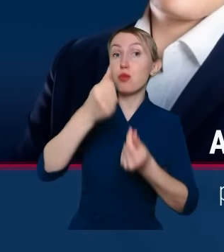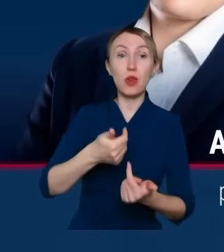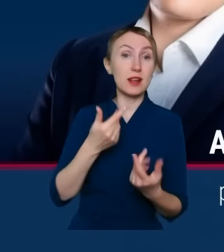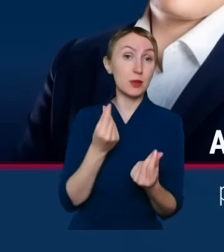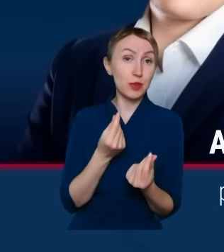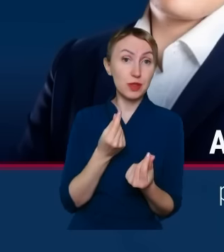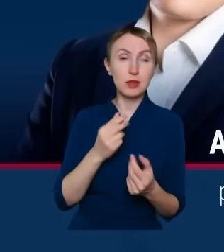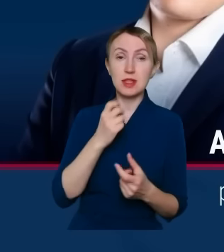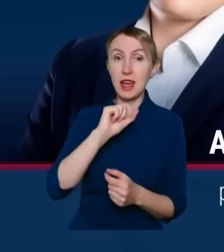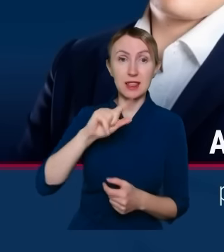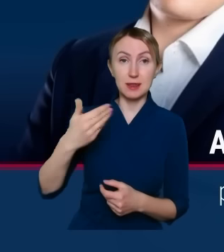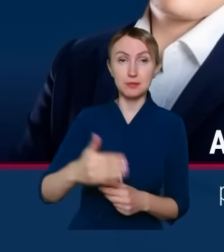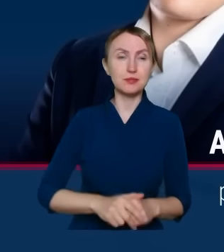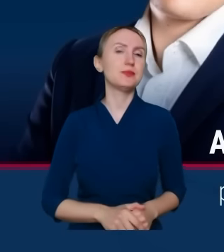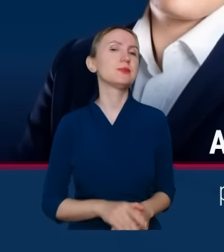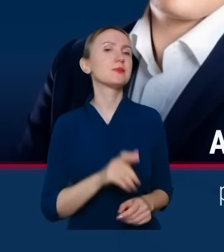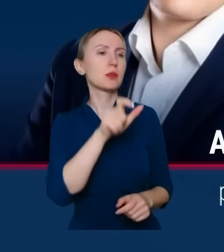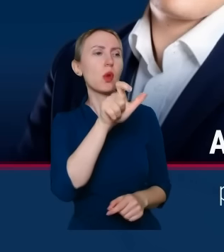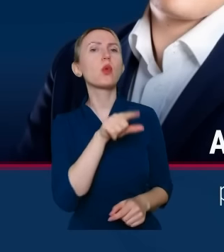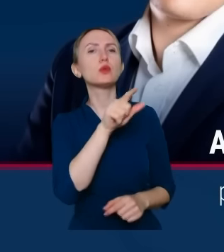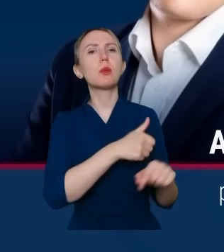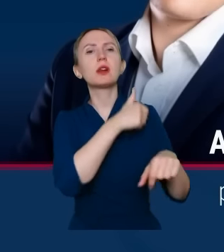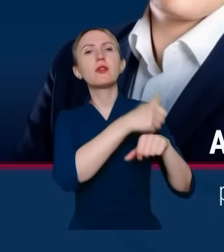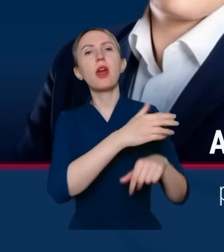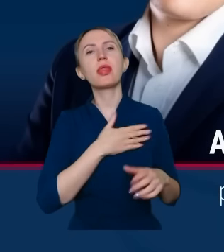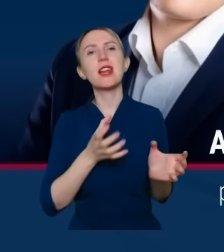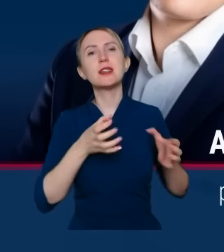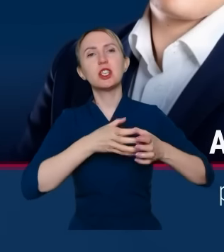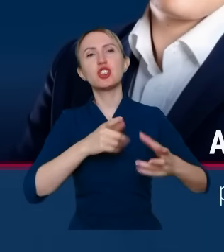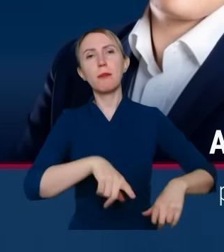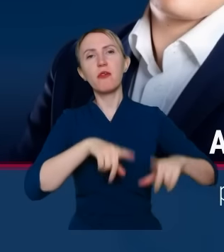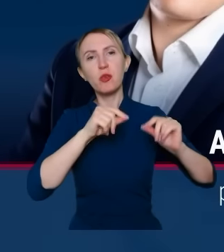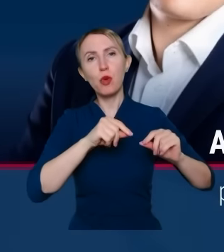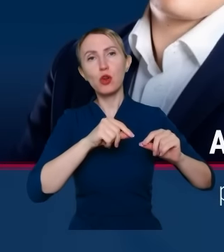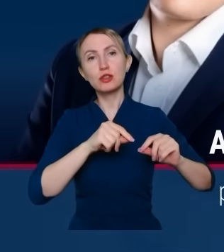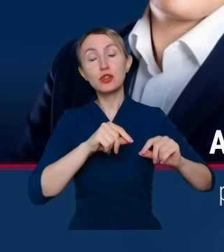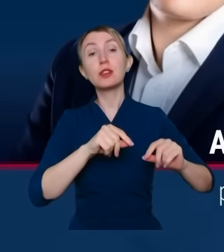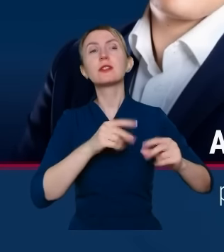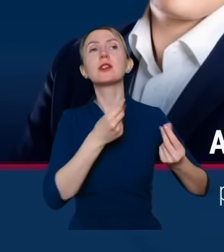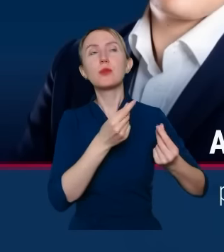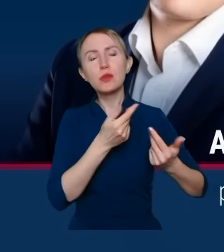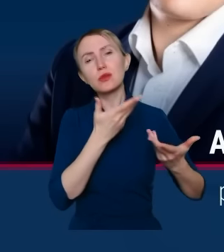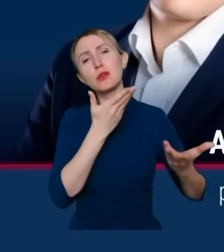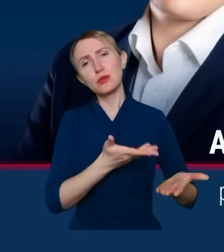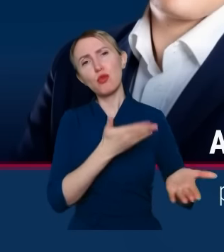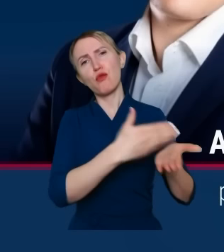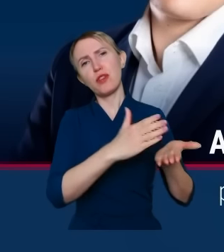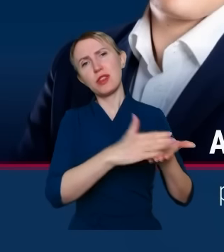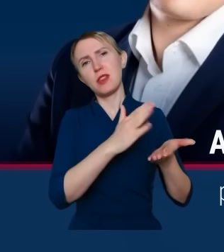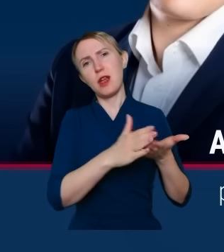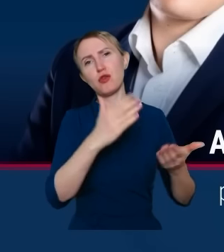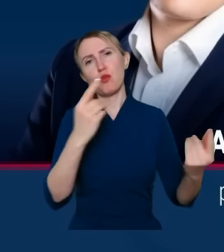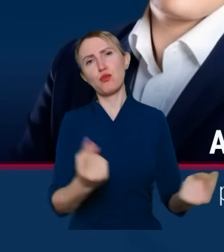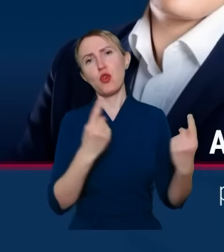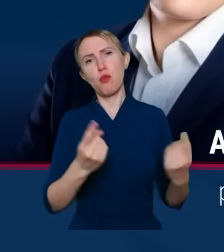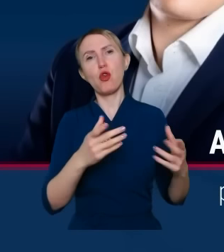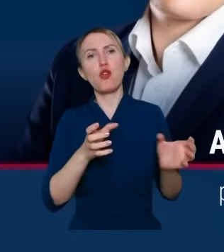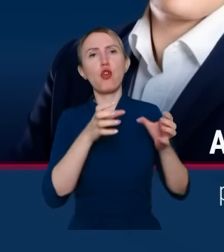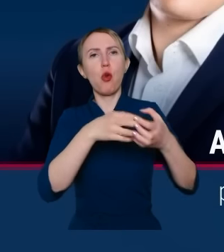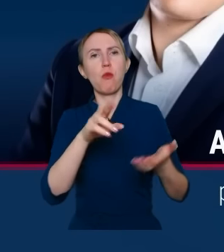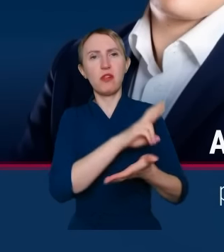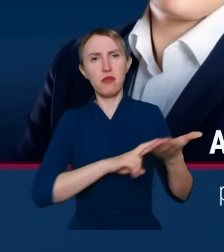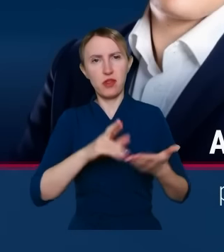Adam to jest osoba która szefuje naszemu sztabowi więc i tak te pieniądze są koniec końców wydawane na promocję komitetu w regionie